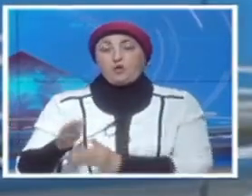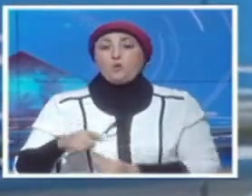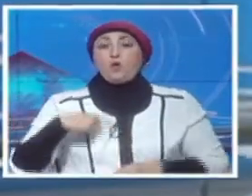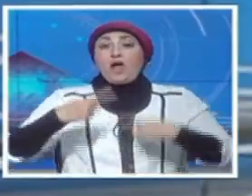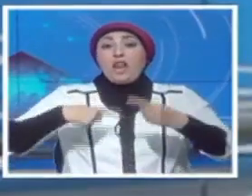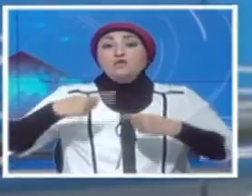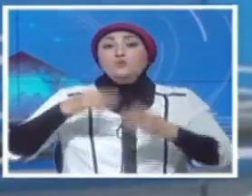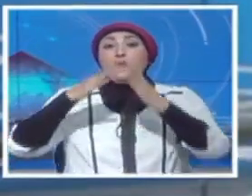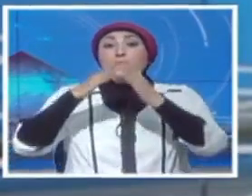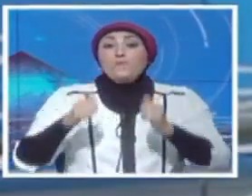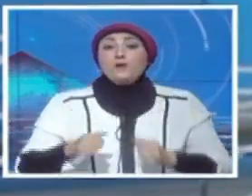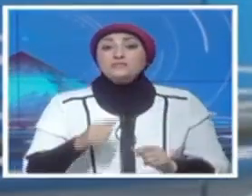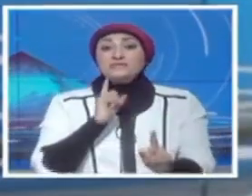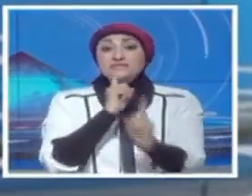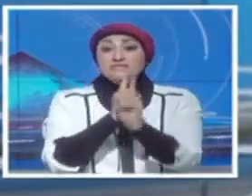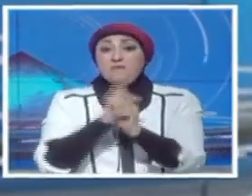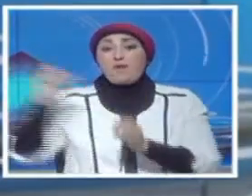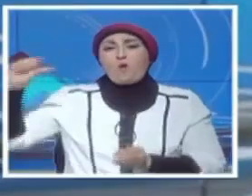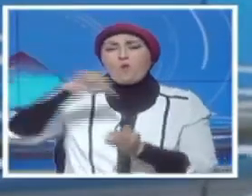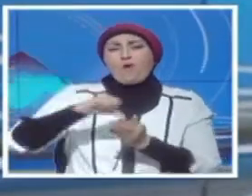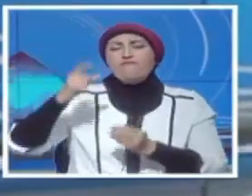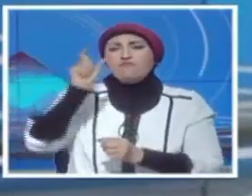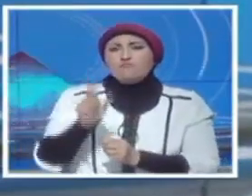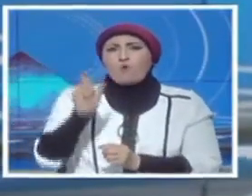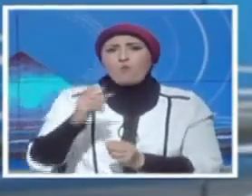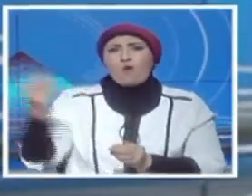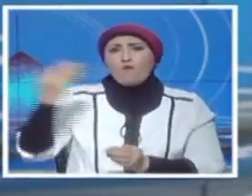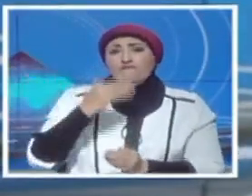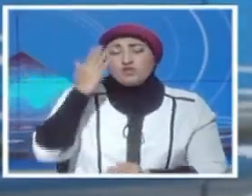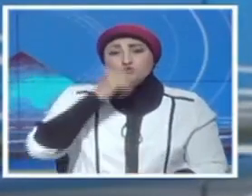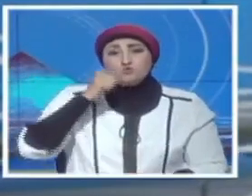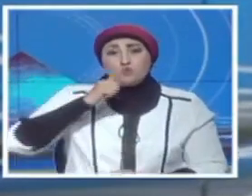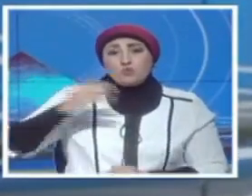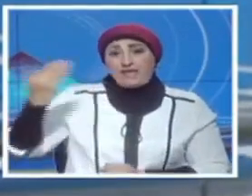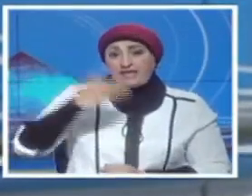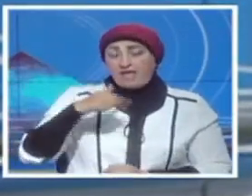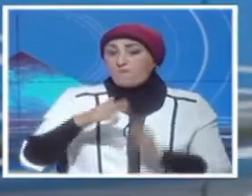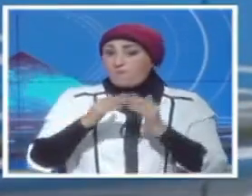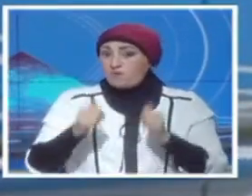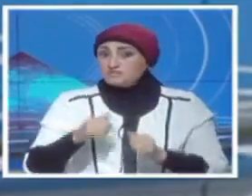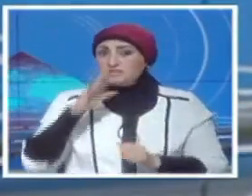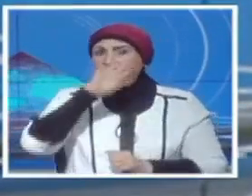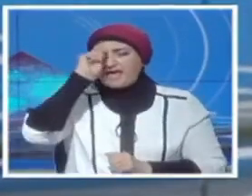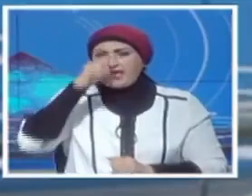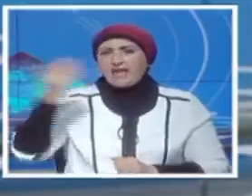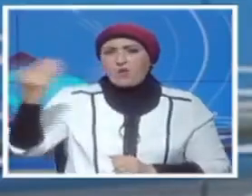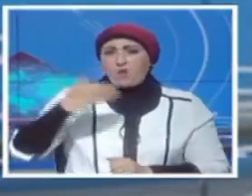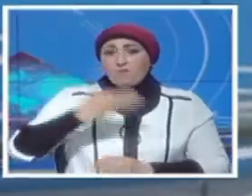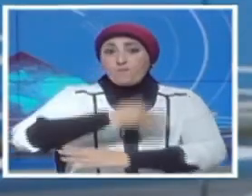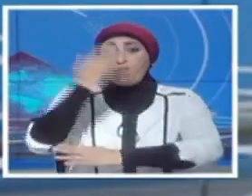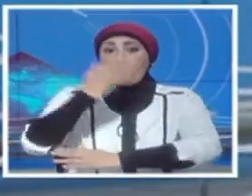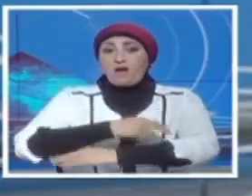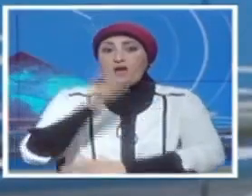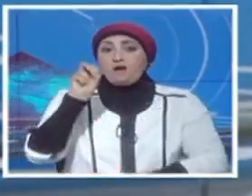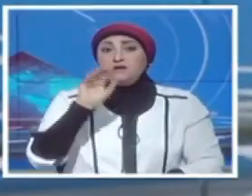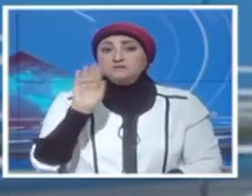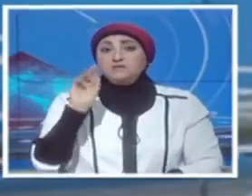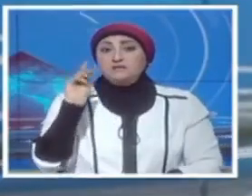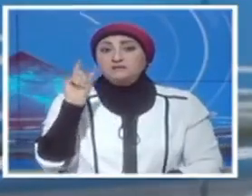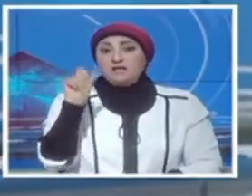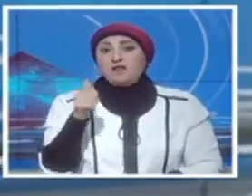وتواصل مصر استقبال الوافدين من السودان من المصريين والأجانب عبر معبري قسطل